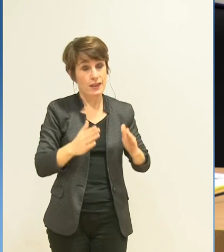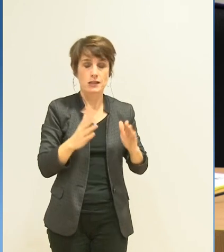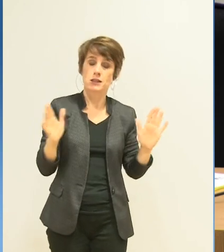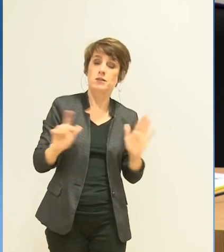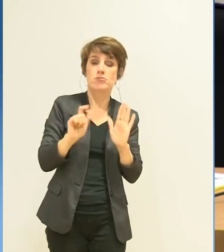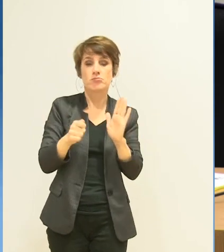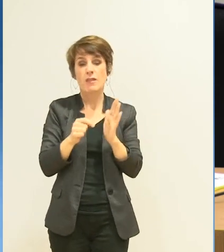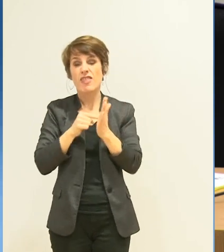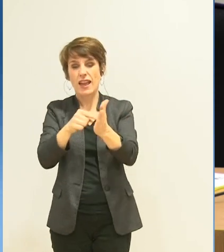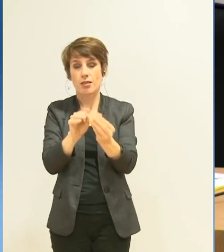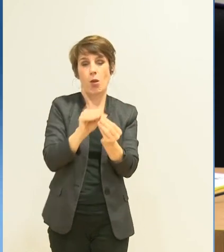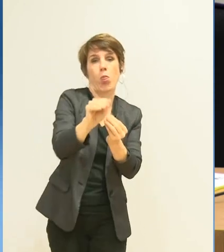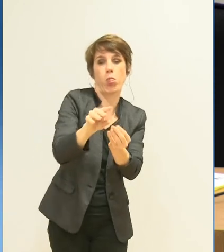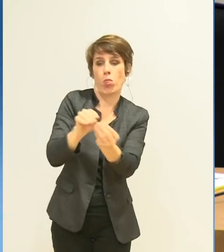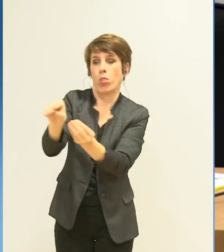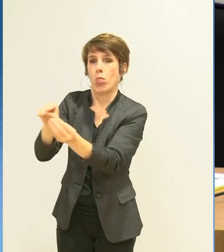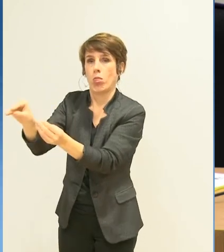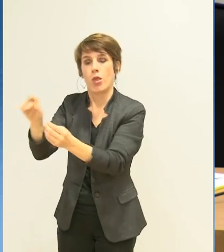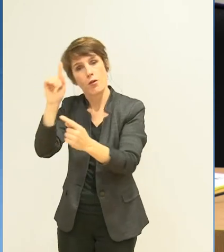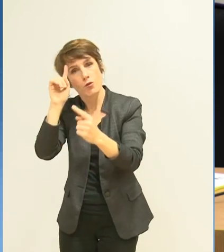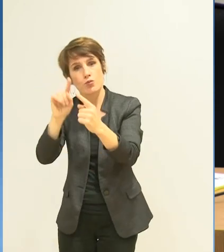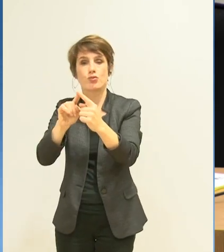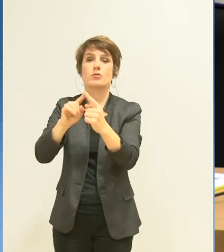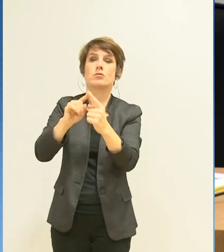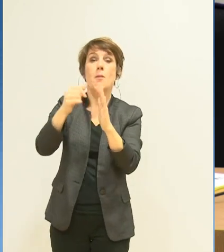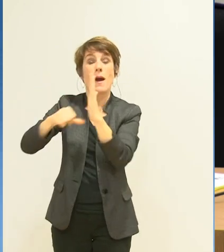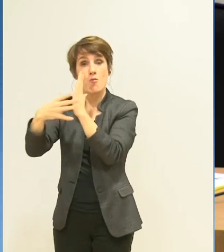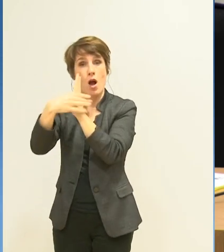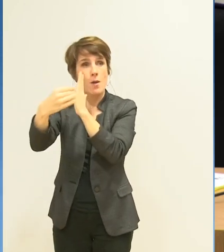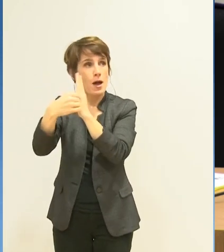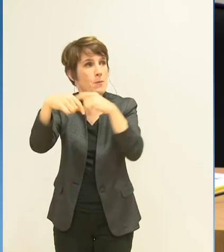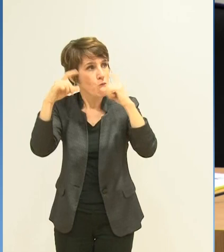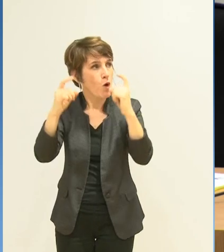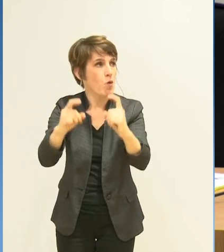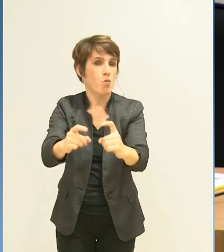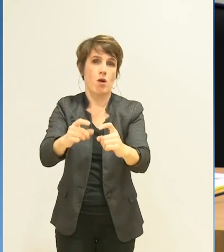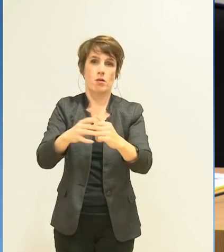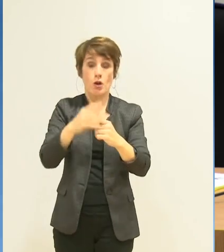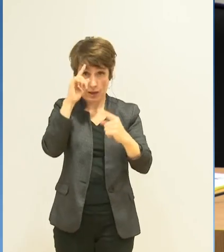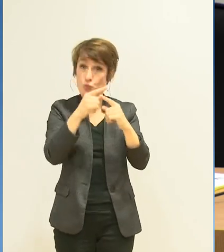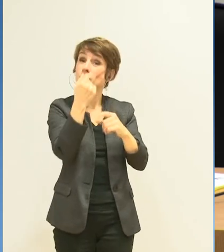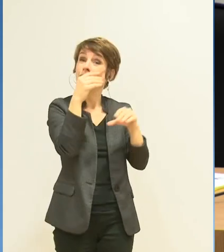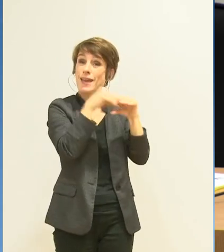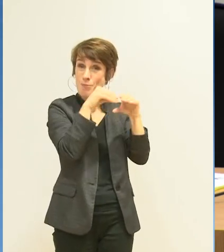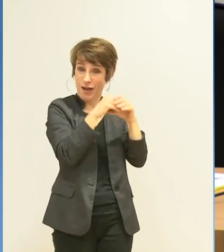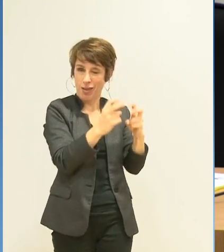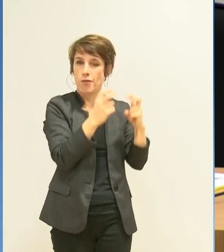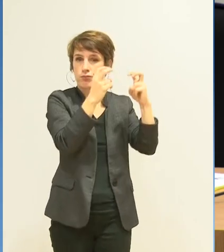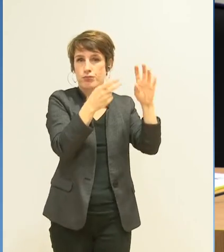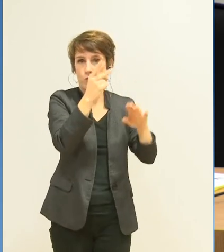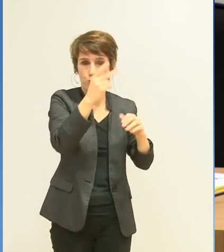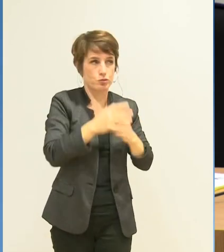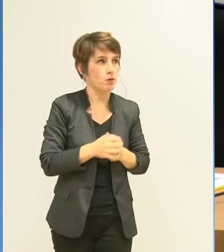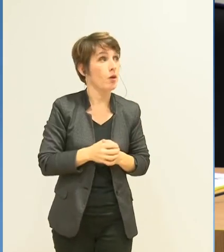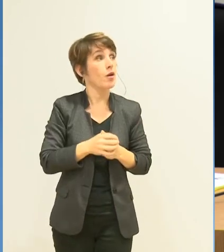pour réduire les montants des annuités de la dette et amoindrir leur poids sur le niveau des parcs fermés les limer et pour se rapprocher de la